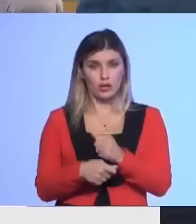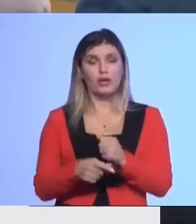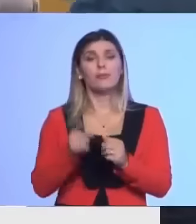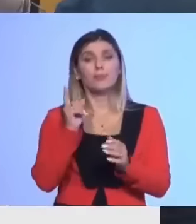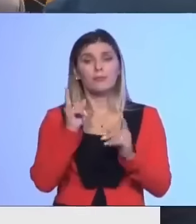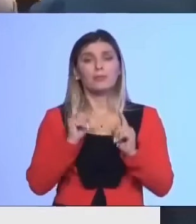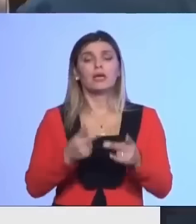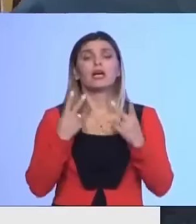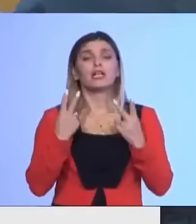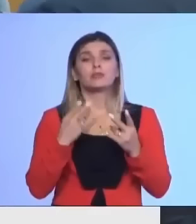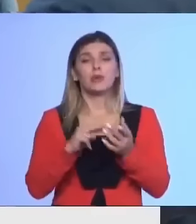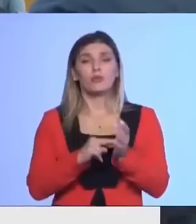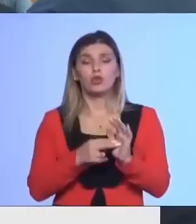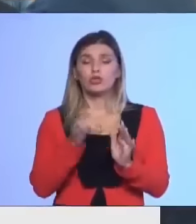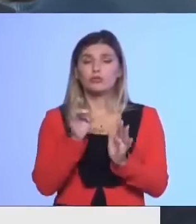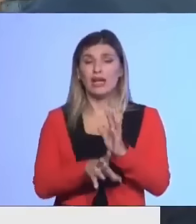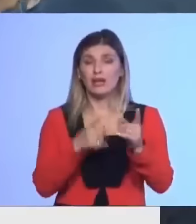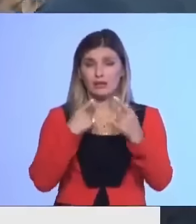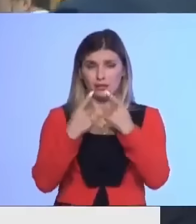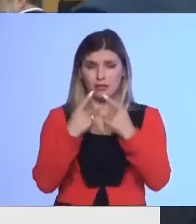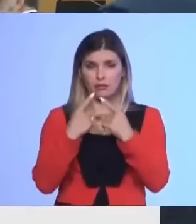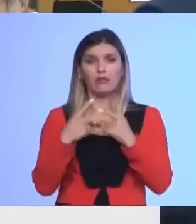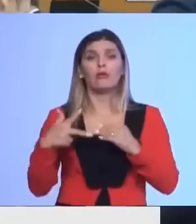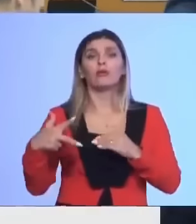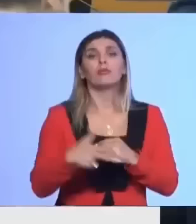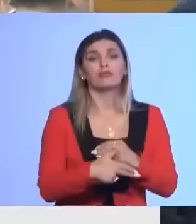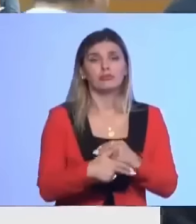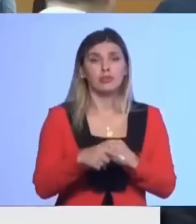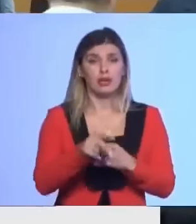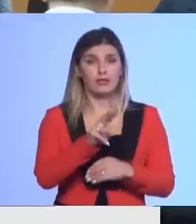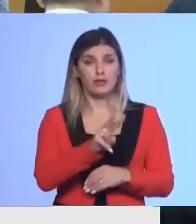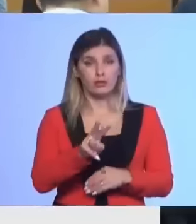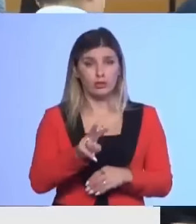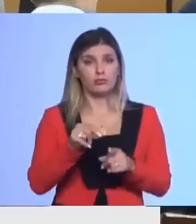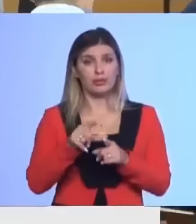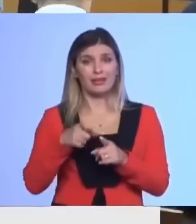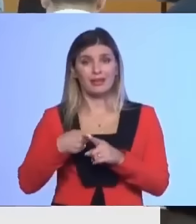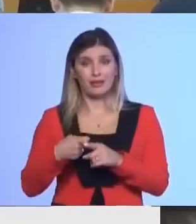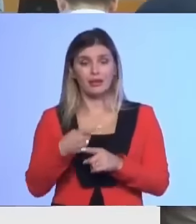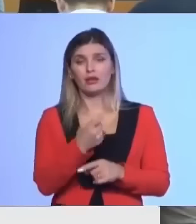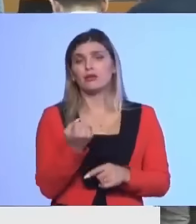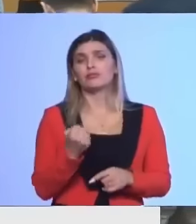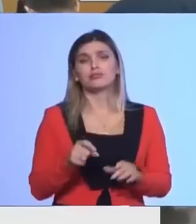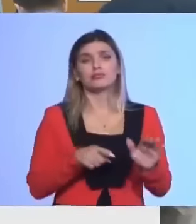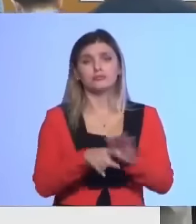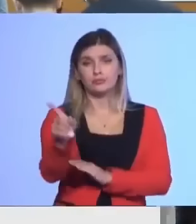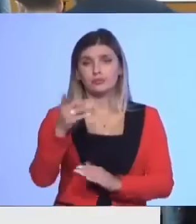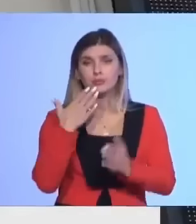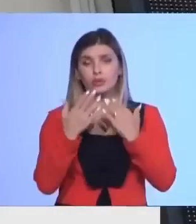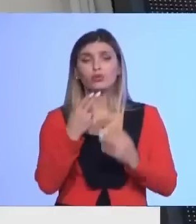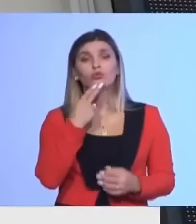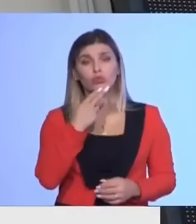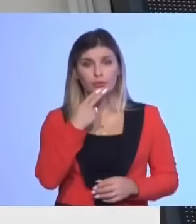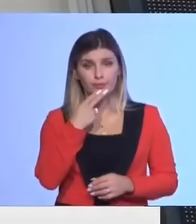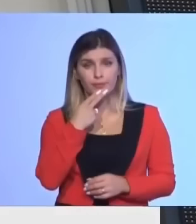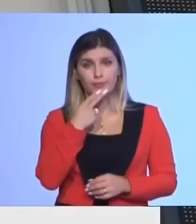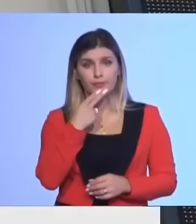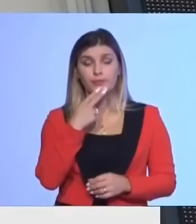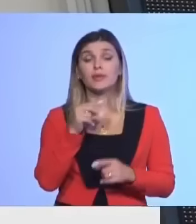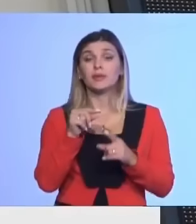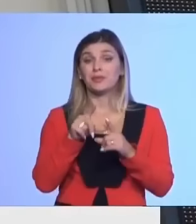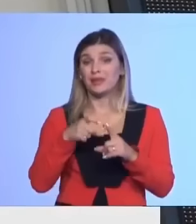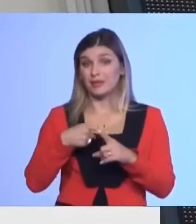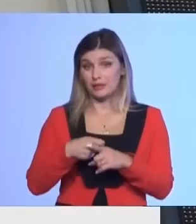ndërprej pasi dy partitë opozitare në Prishtinë vetëvendosi edhe PDK lëshuan sallën duke e kundërshtuar këtë plan. Nga PDK thanë